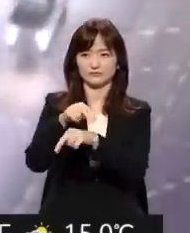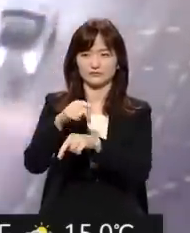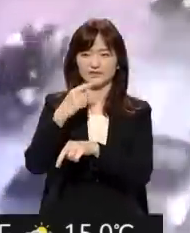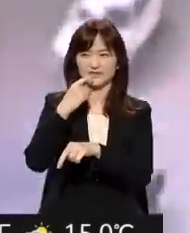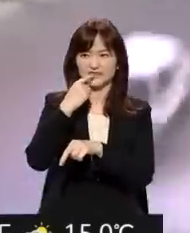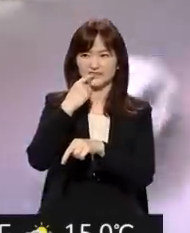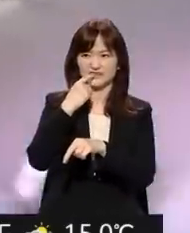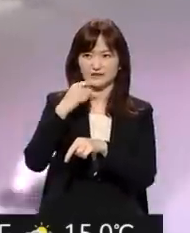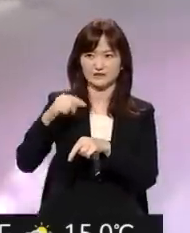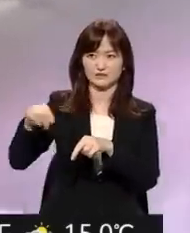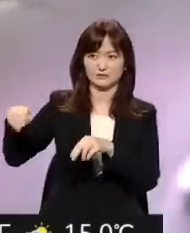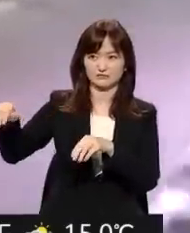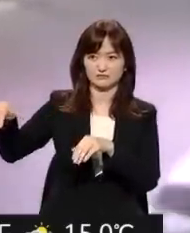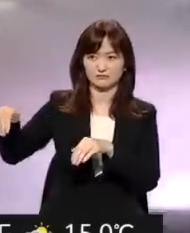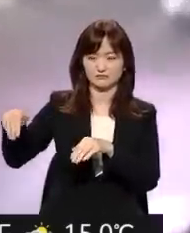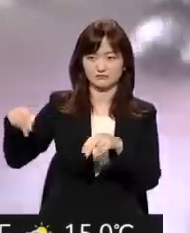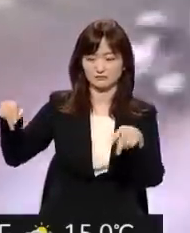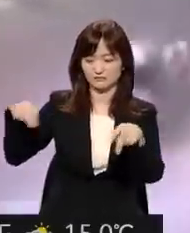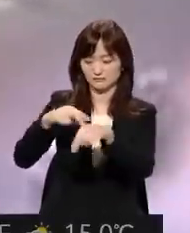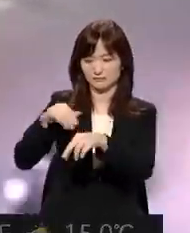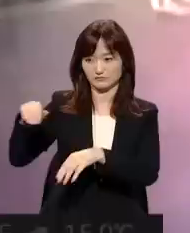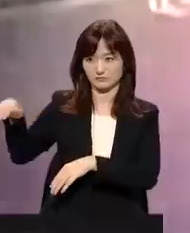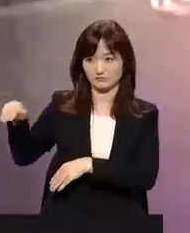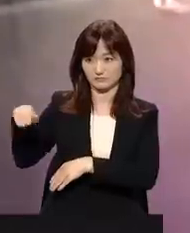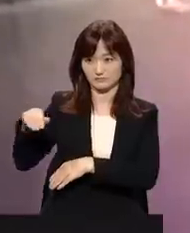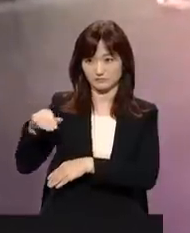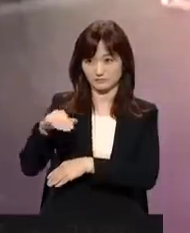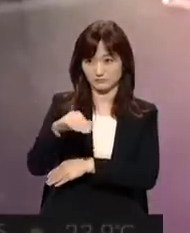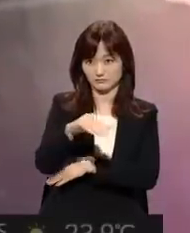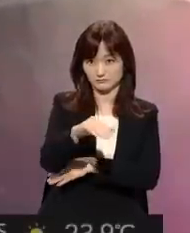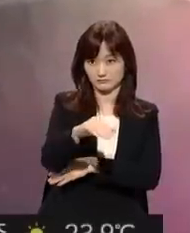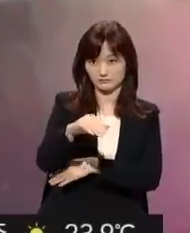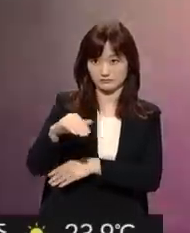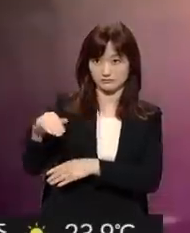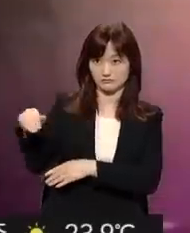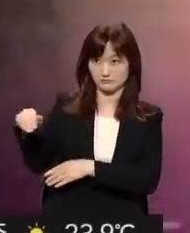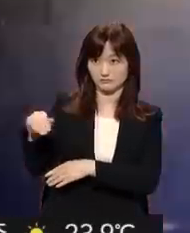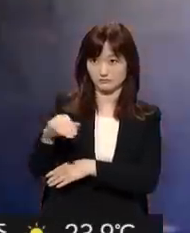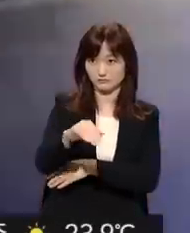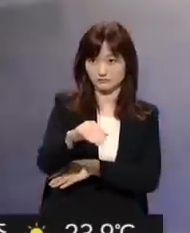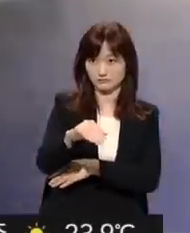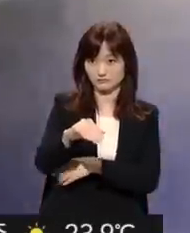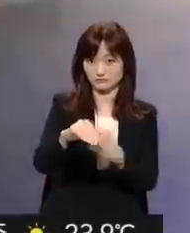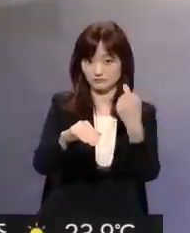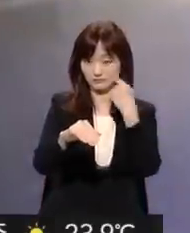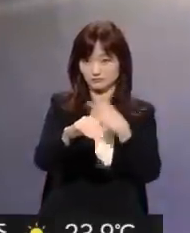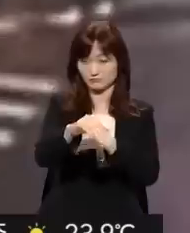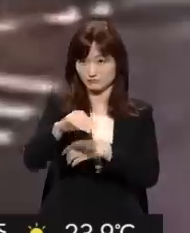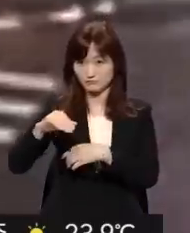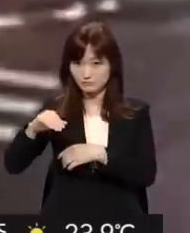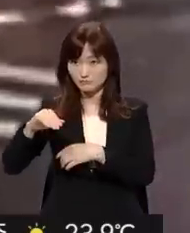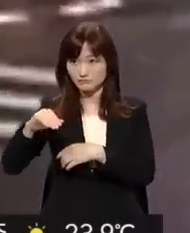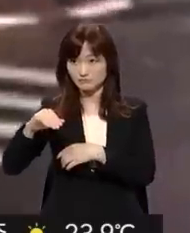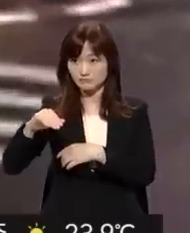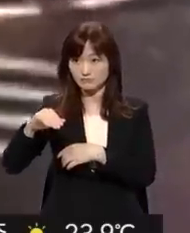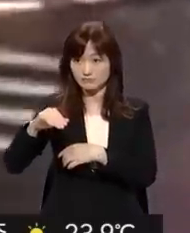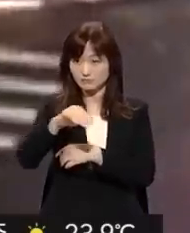주목해 주세요. 자, 전진합니다. 인도 위에서 차가 그러더니 또 백도를 합니다.